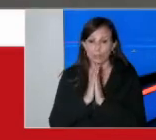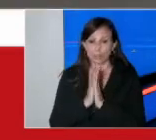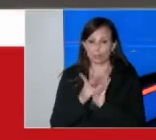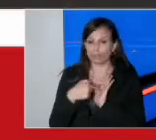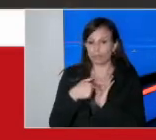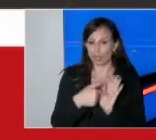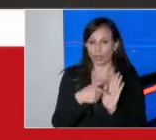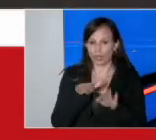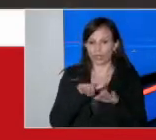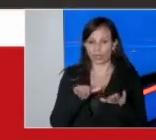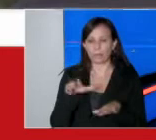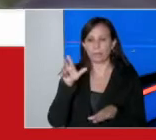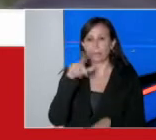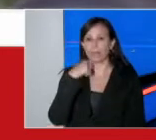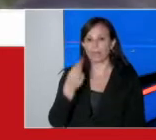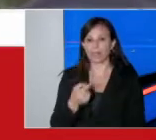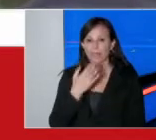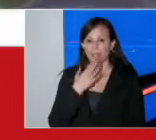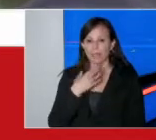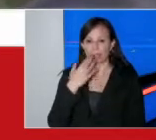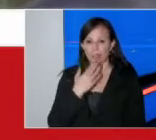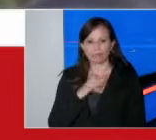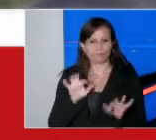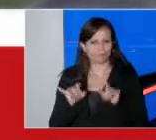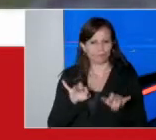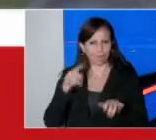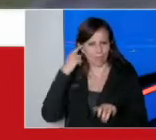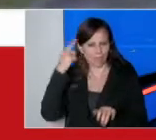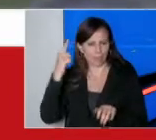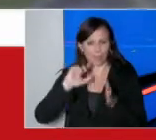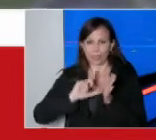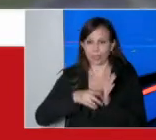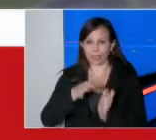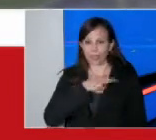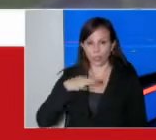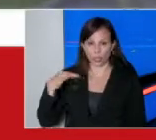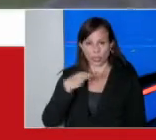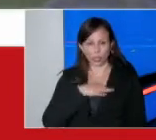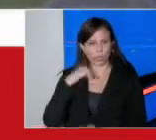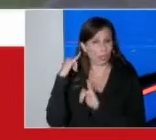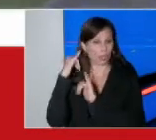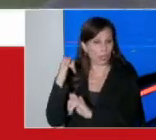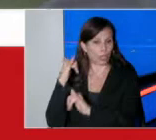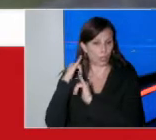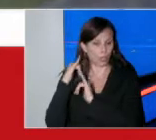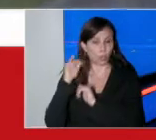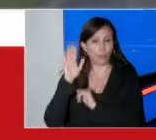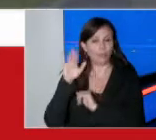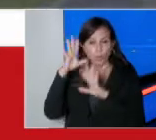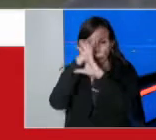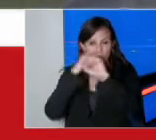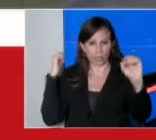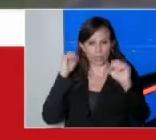לנו הבוקר. אומרים על ישראל שהיא אומת ההייטק, ושהטכנולוגיה שלנו היא ענף ייצוא ואפילו